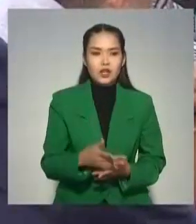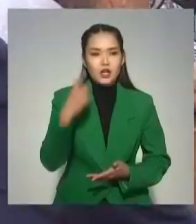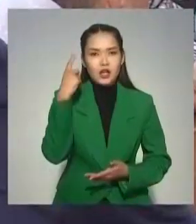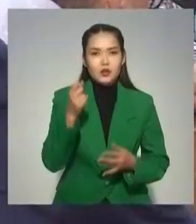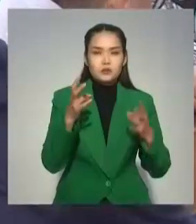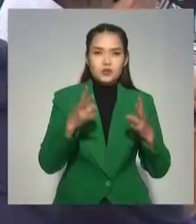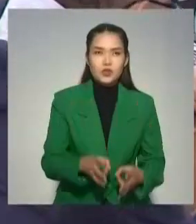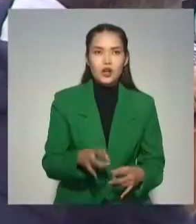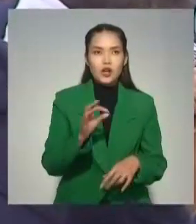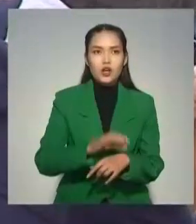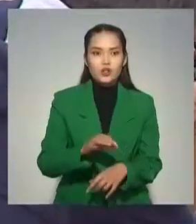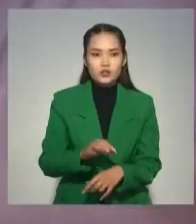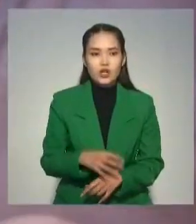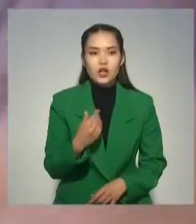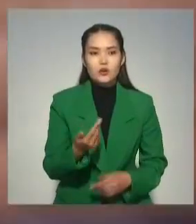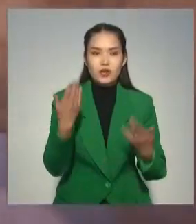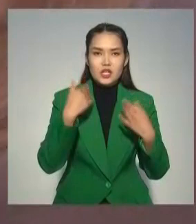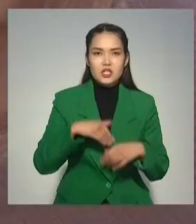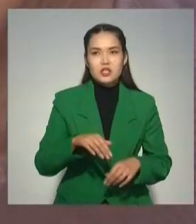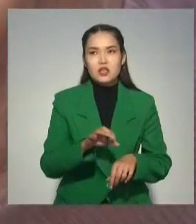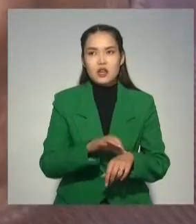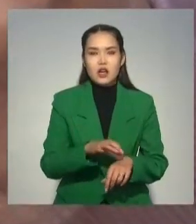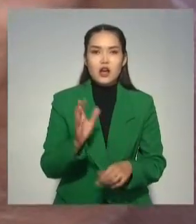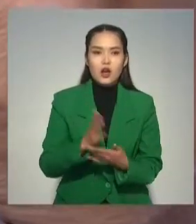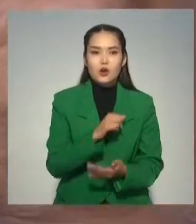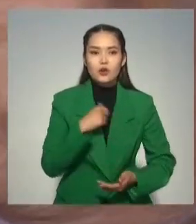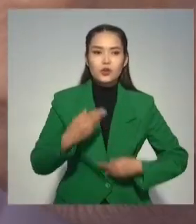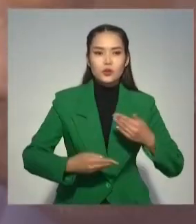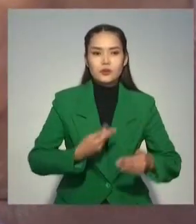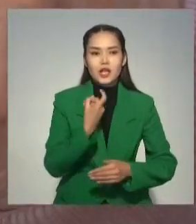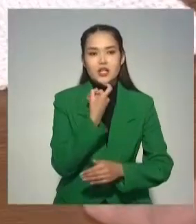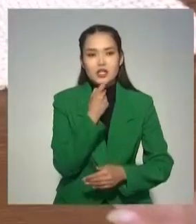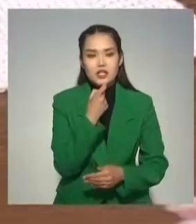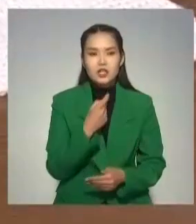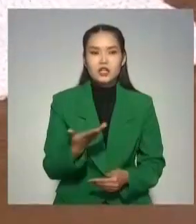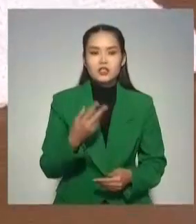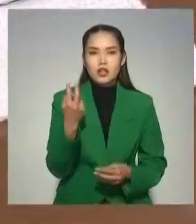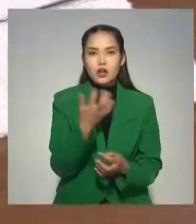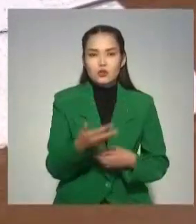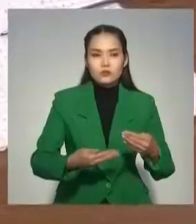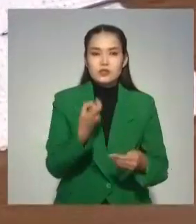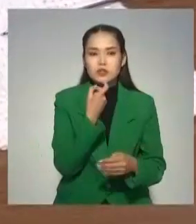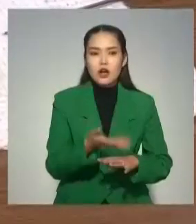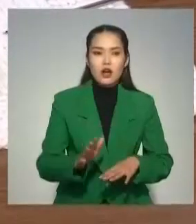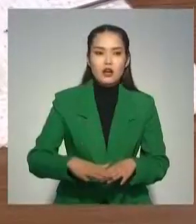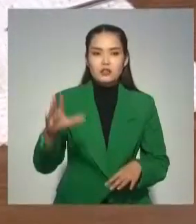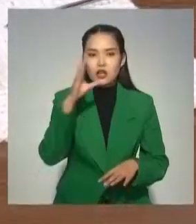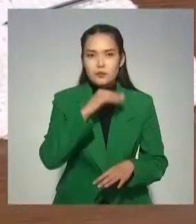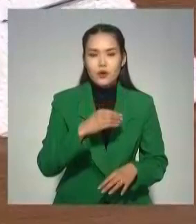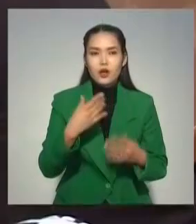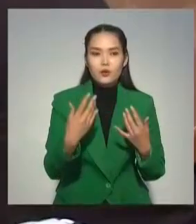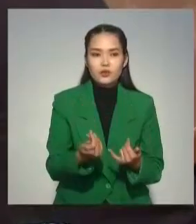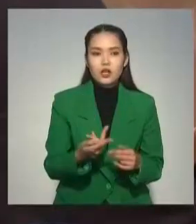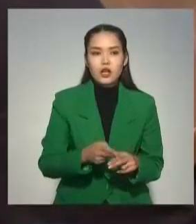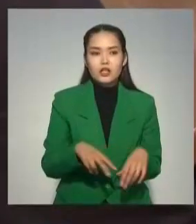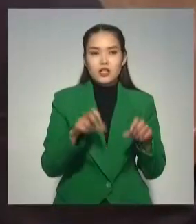шалдыққан науқастар еңбек қабілетінен айрылады. Өз бетінше жүріп тұруы қиындап, жүйелі сөйлей алмай қалуы мүмкін. Қазір елімізде Паркинсон